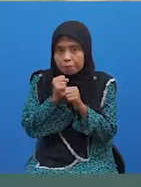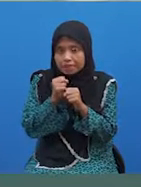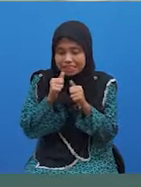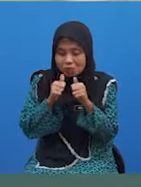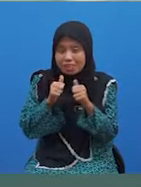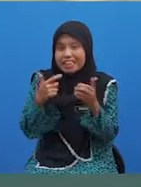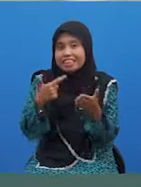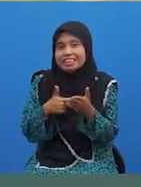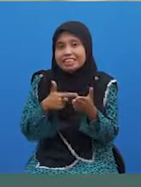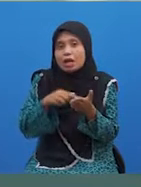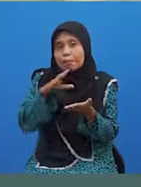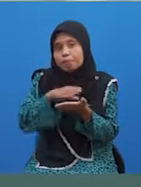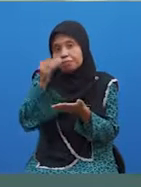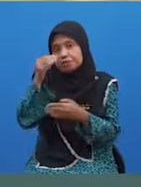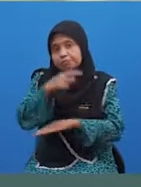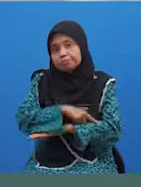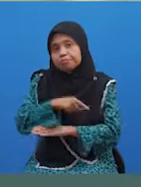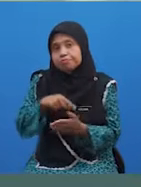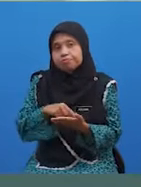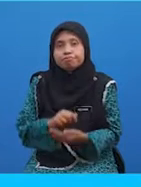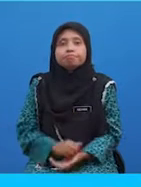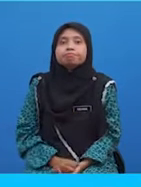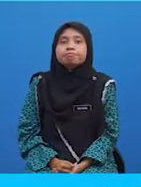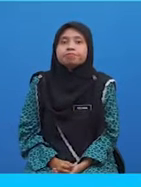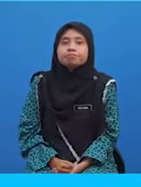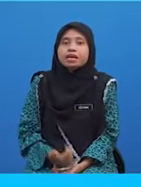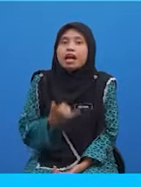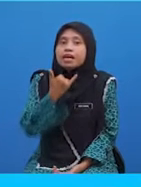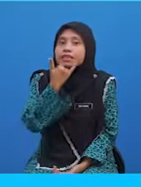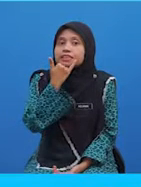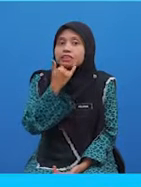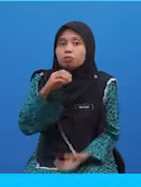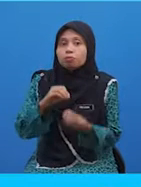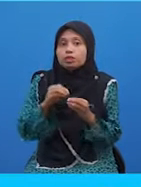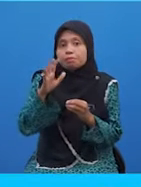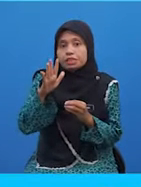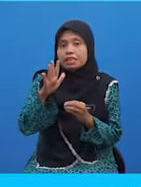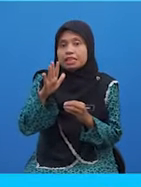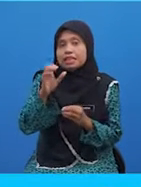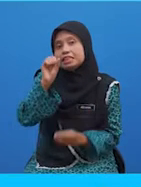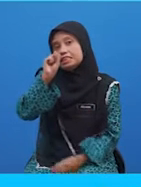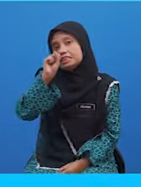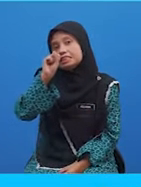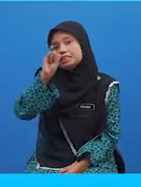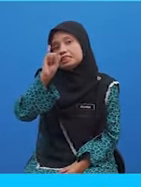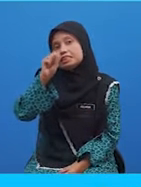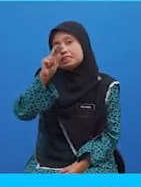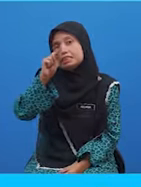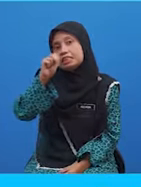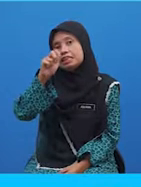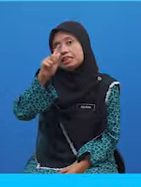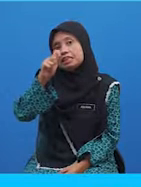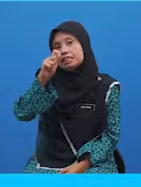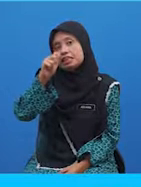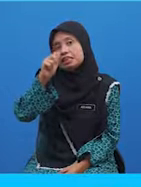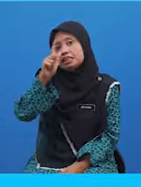dapat mengikuti pembelajaran hari ini. Kesalahan yang kelima ialah sintaksis